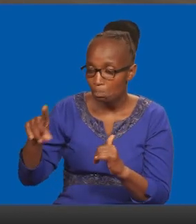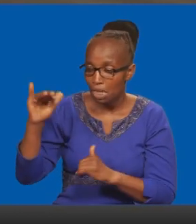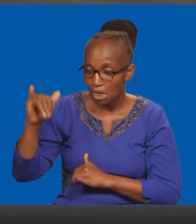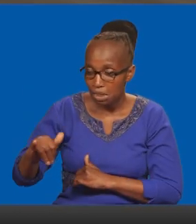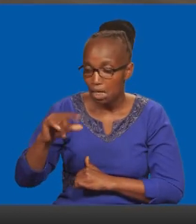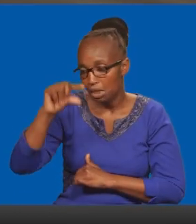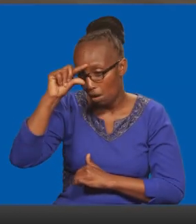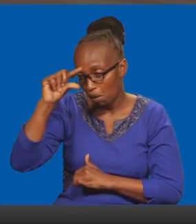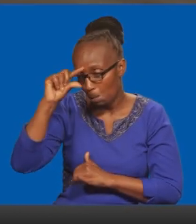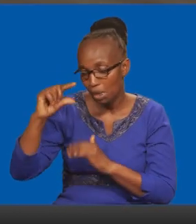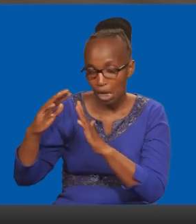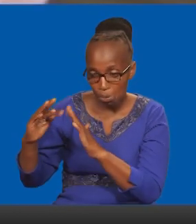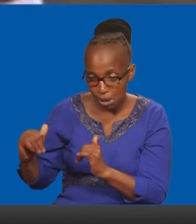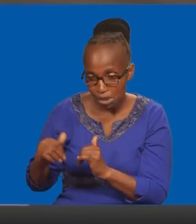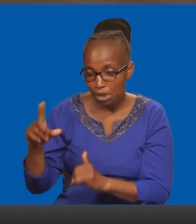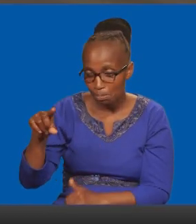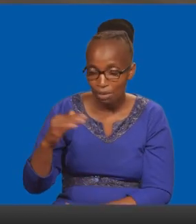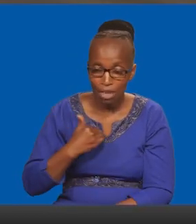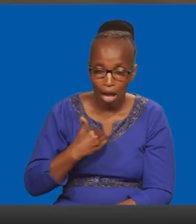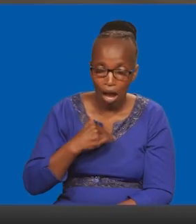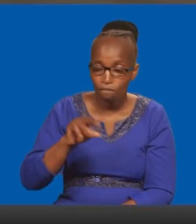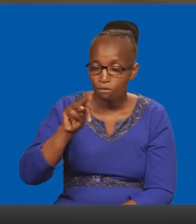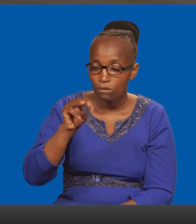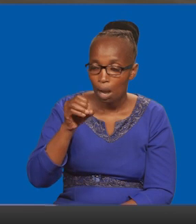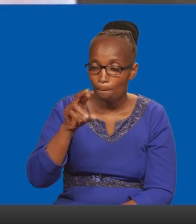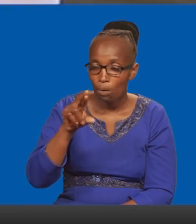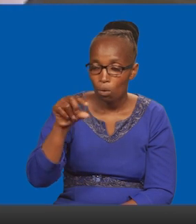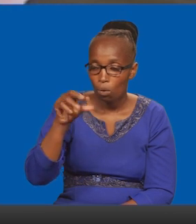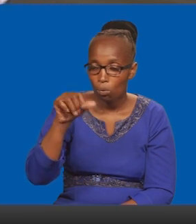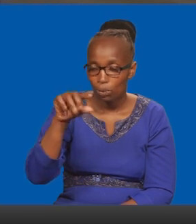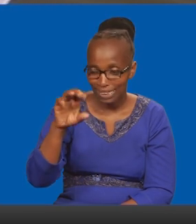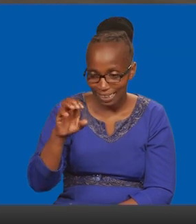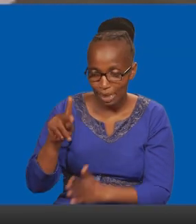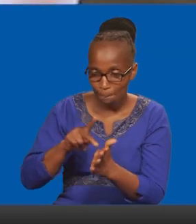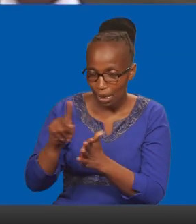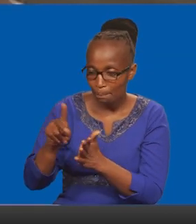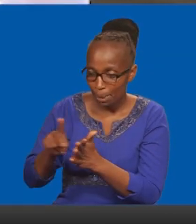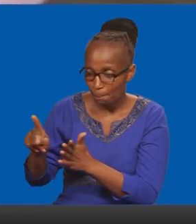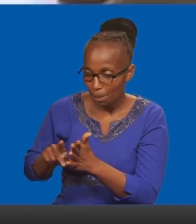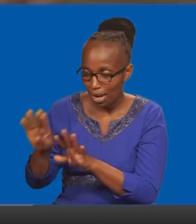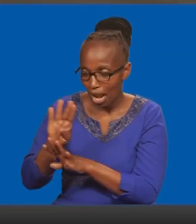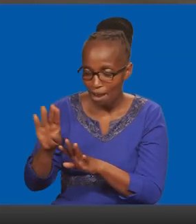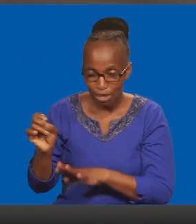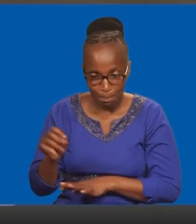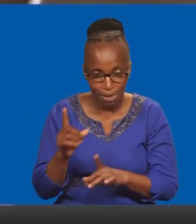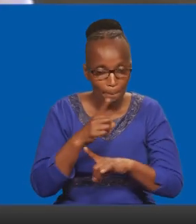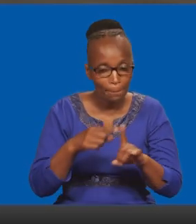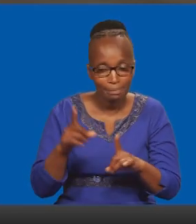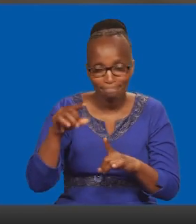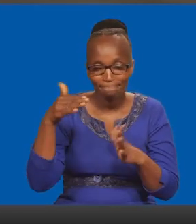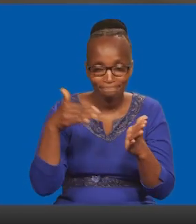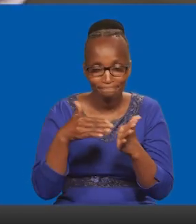Mambo ya manyumba, hawa wanaishi kwa manyumba ya serikali. Wako na manyumba, wako na mortgage scheme, wanalipa.